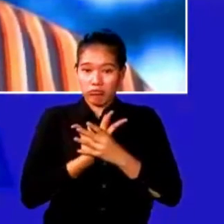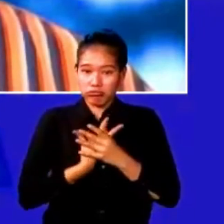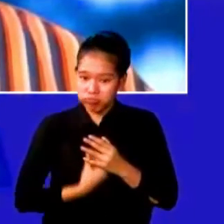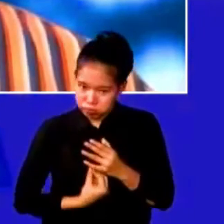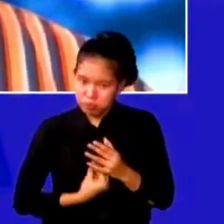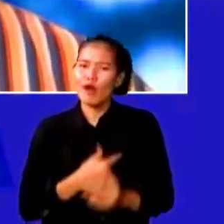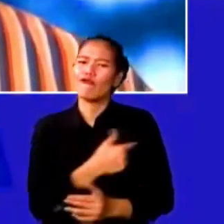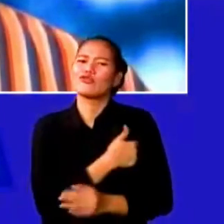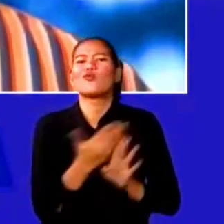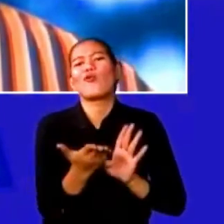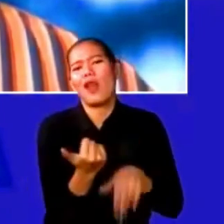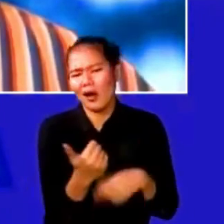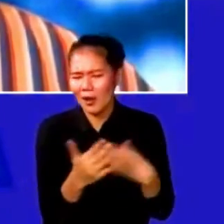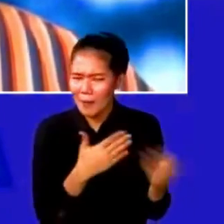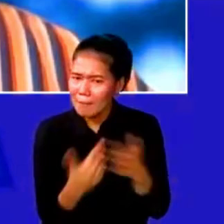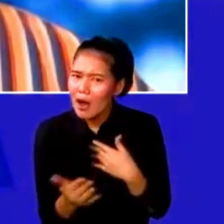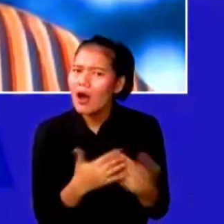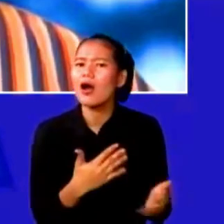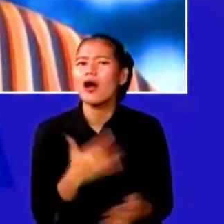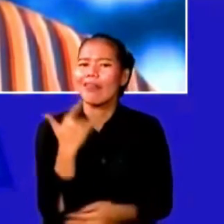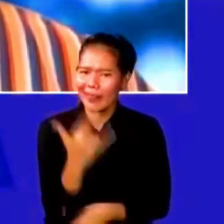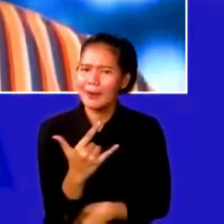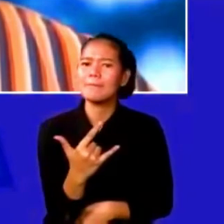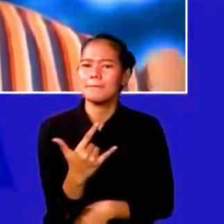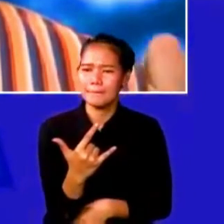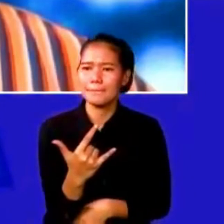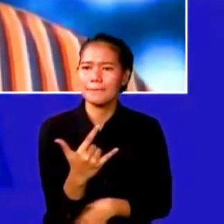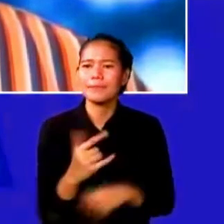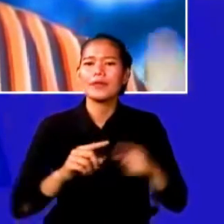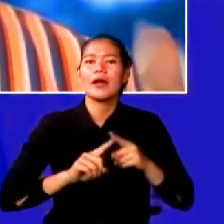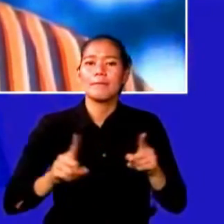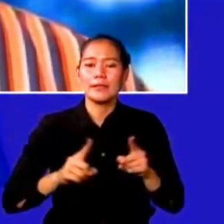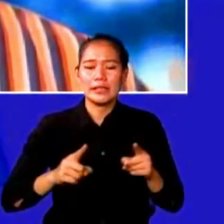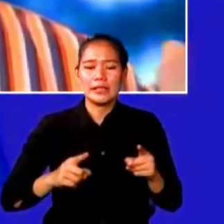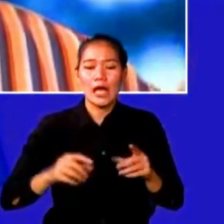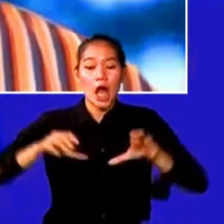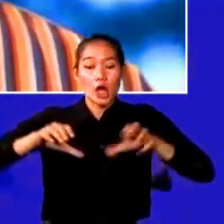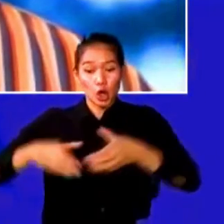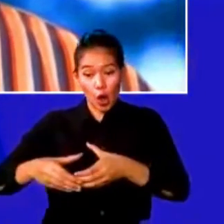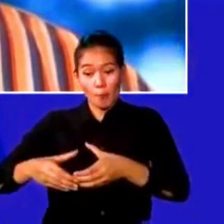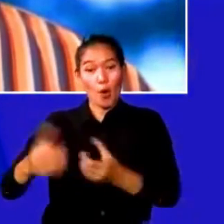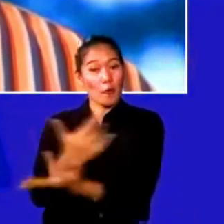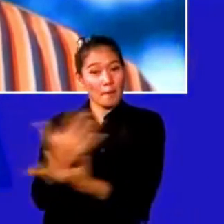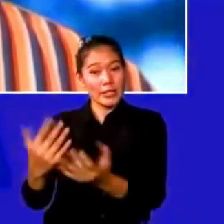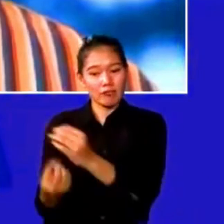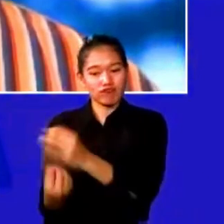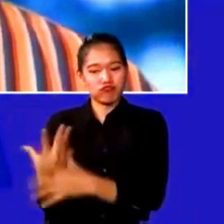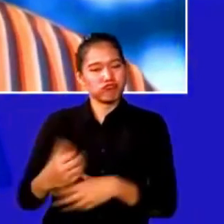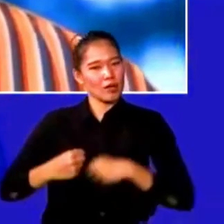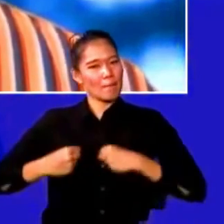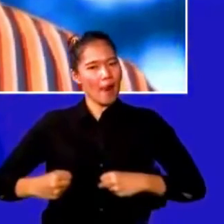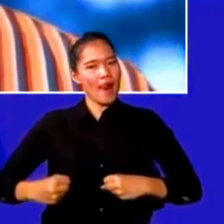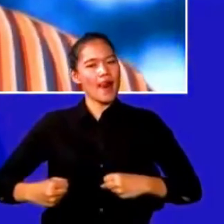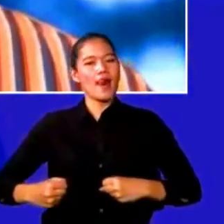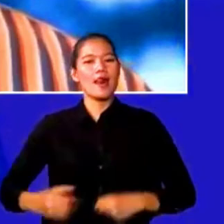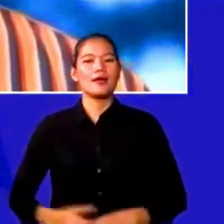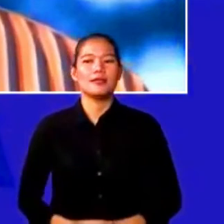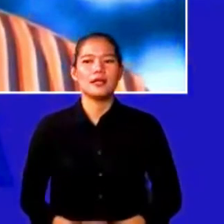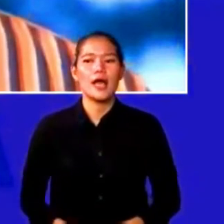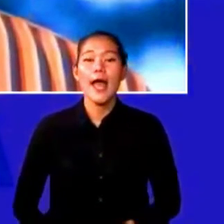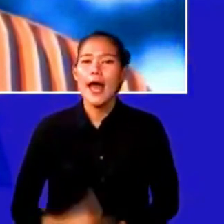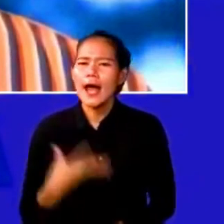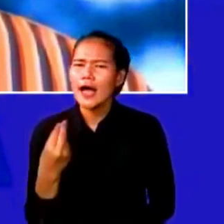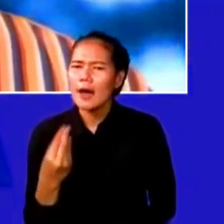ulang lagi enggak apa-apa ya tetapi kekebalan kelompok itu mulai terjadi ya nanti ke